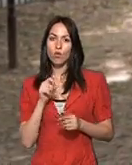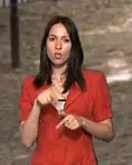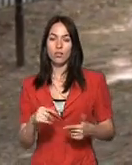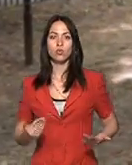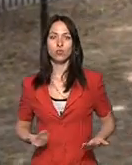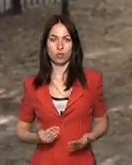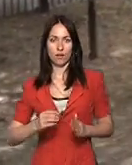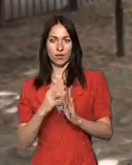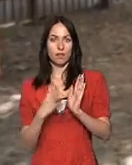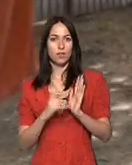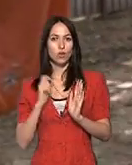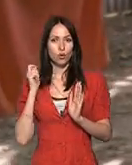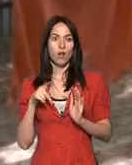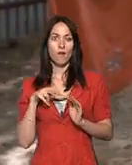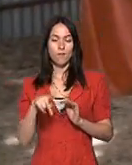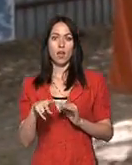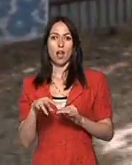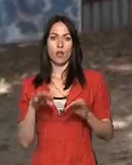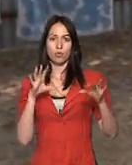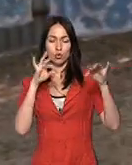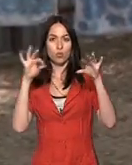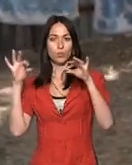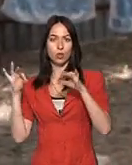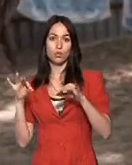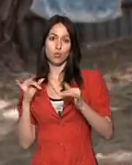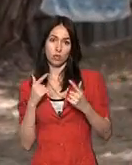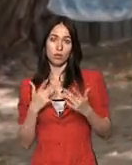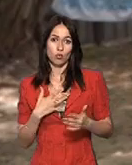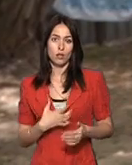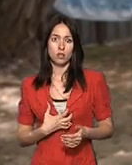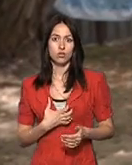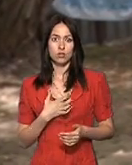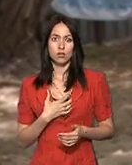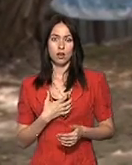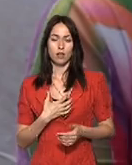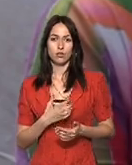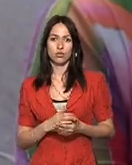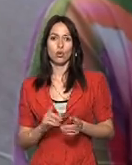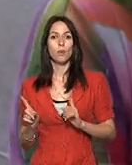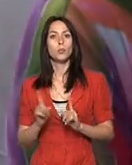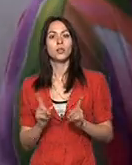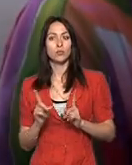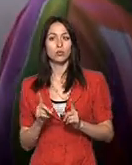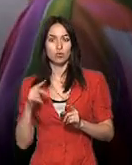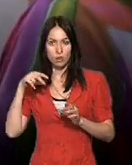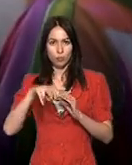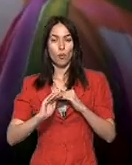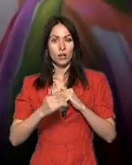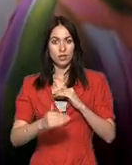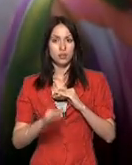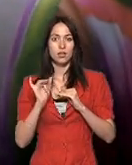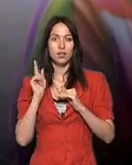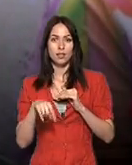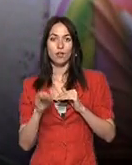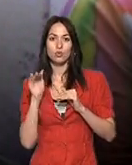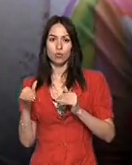років. Вихожу вішати більйо і, звісно, страшно. Виходжу вішати білизну і, звичайно, страшно, тому що спускаюся по сходах і навіть